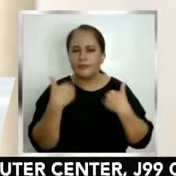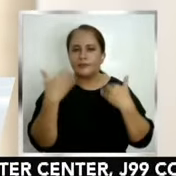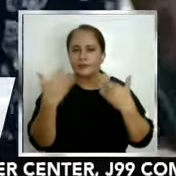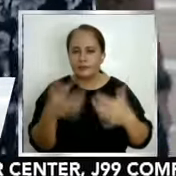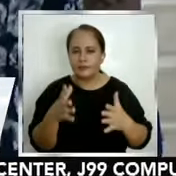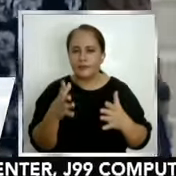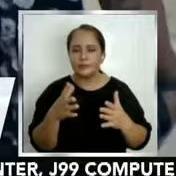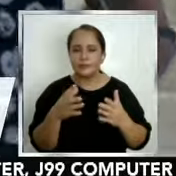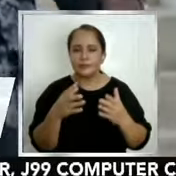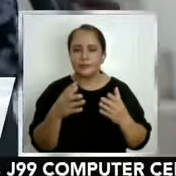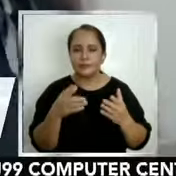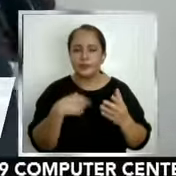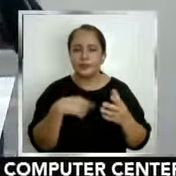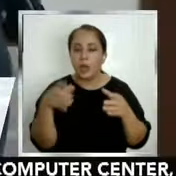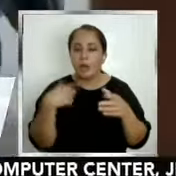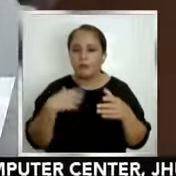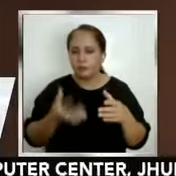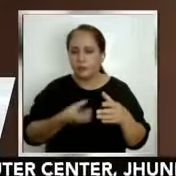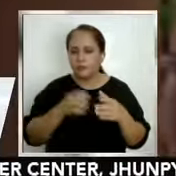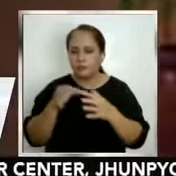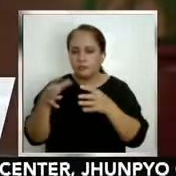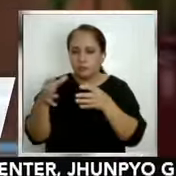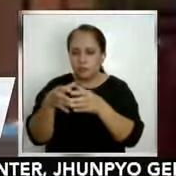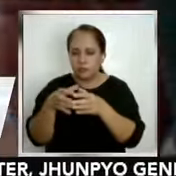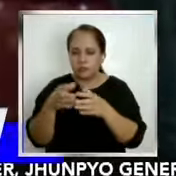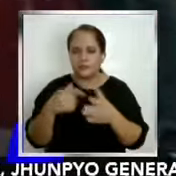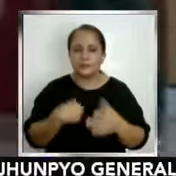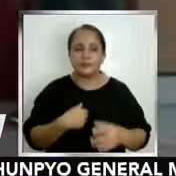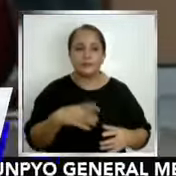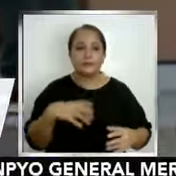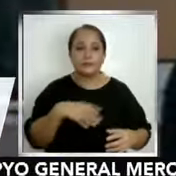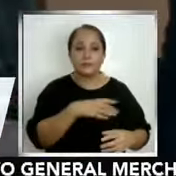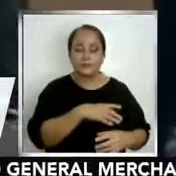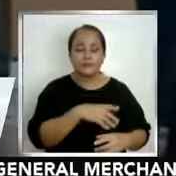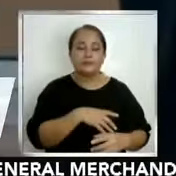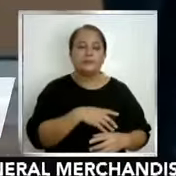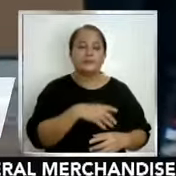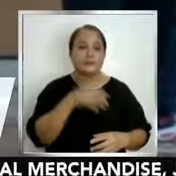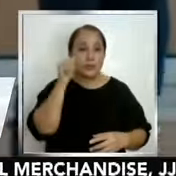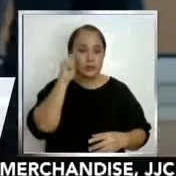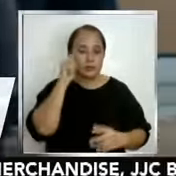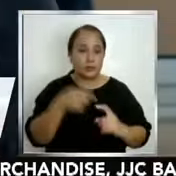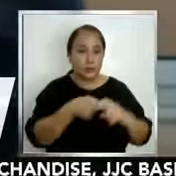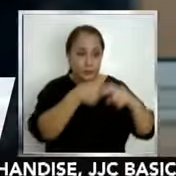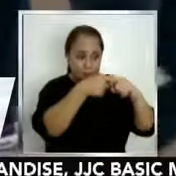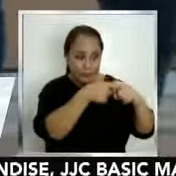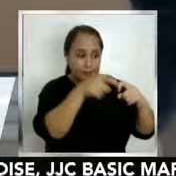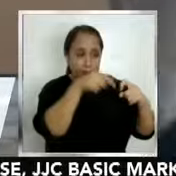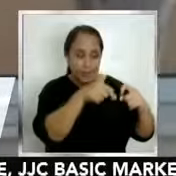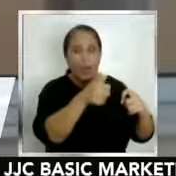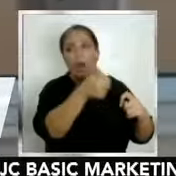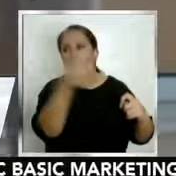this purpose. Bukod sa suspendidong kongresista, may tatlong iba pang kasamang inirekomendang maisama sa deklarasyon bilang